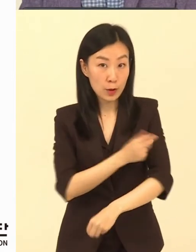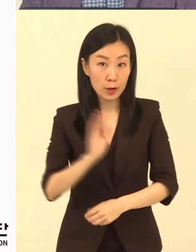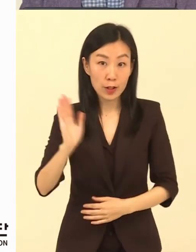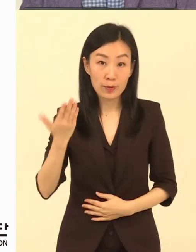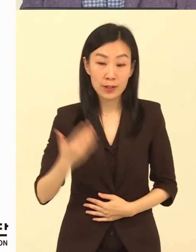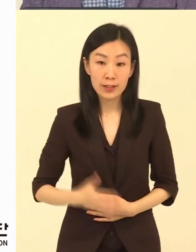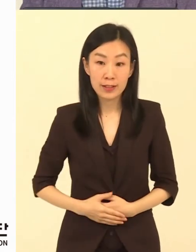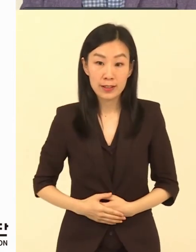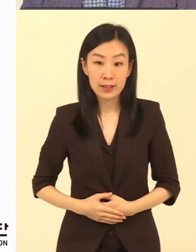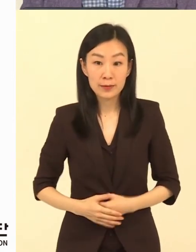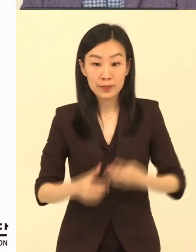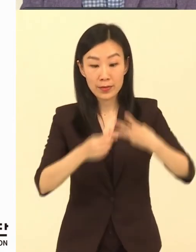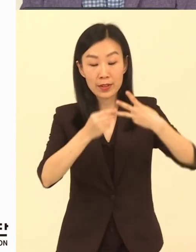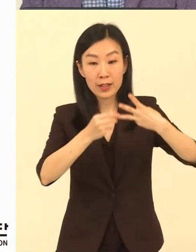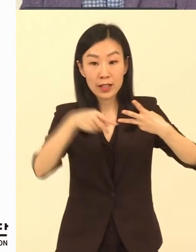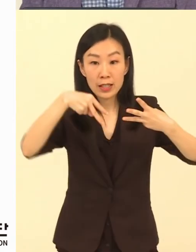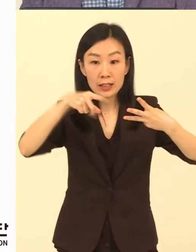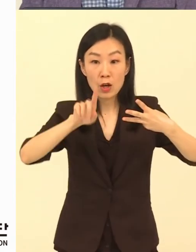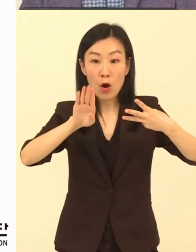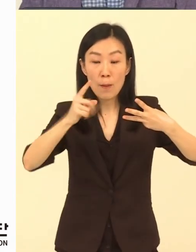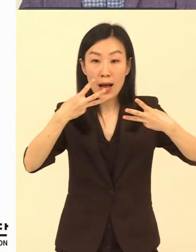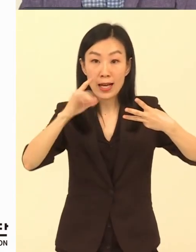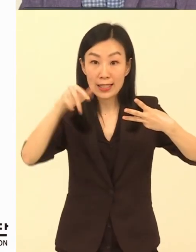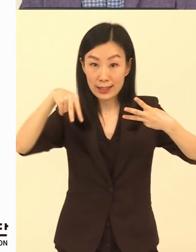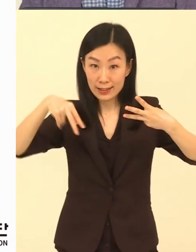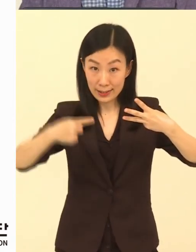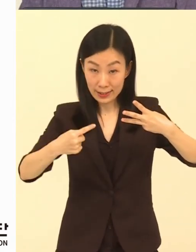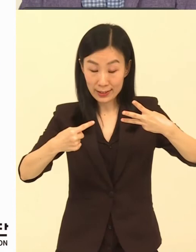그 다음에 2가 백신인 서바릭스라는 백신은